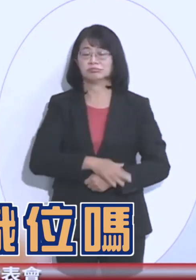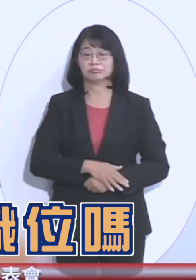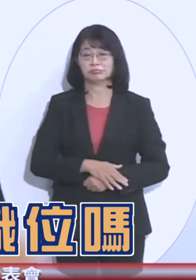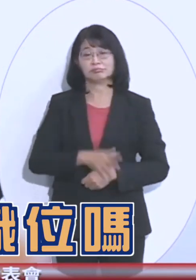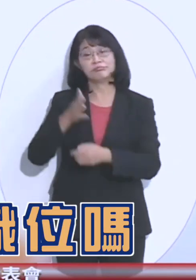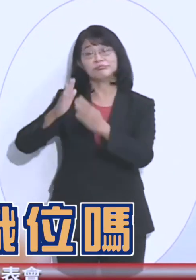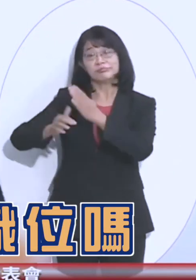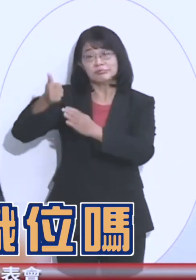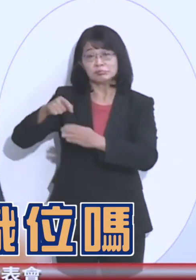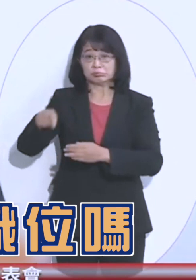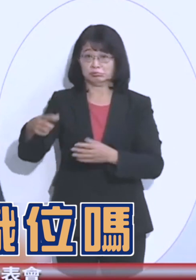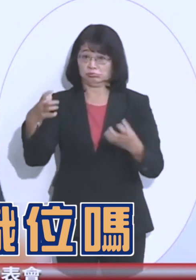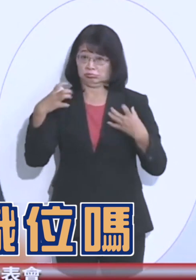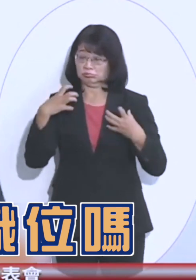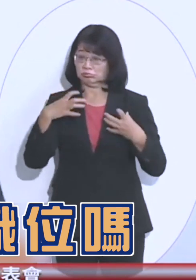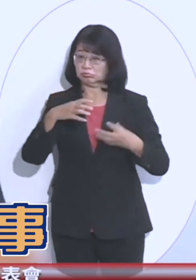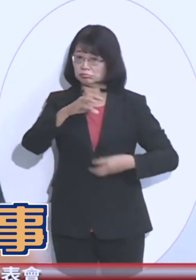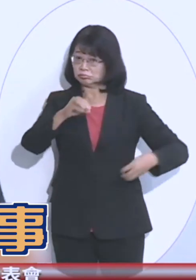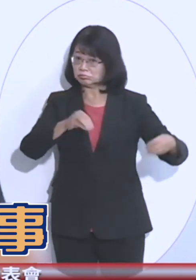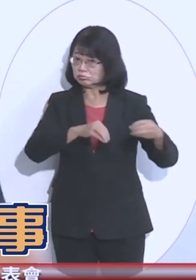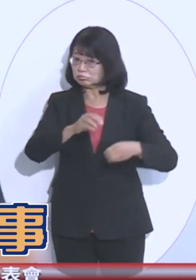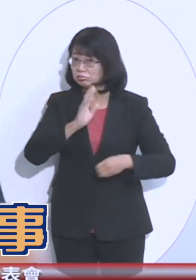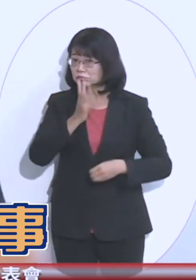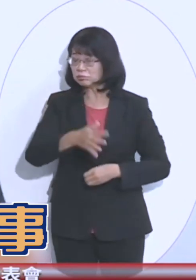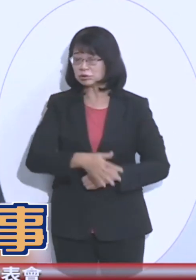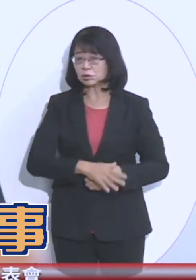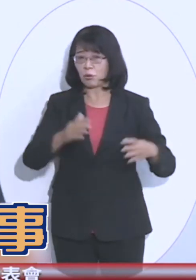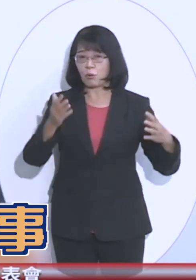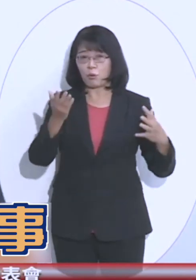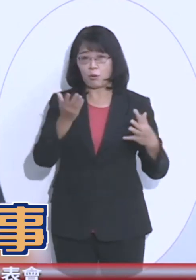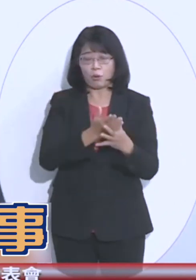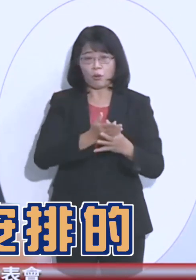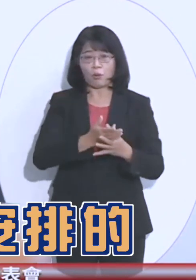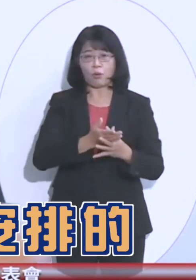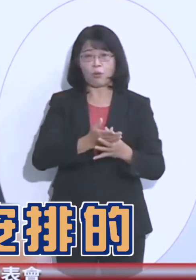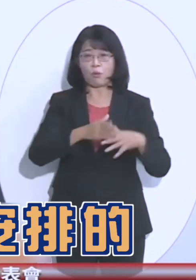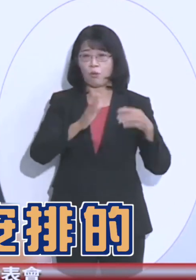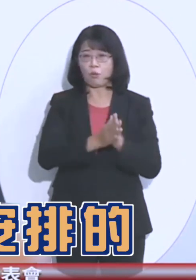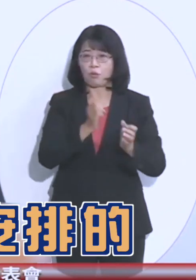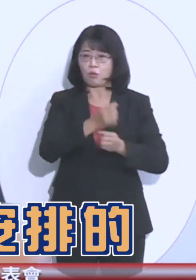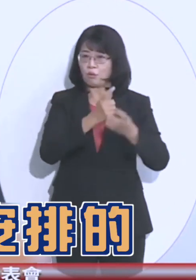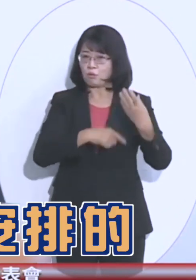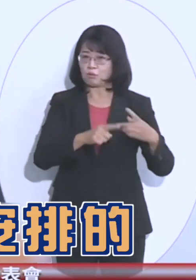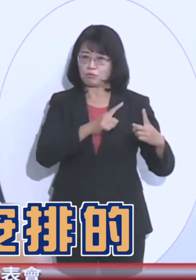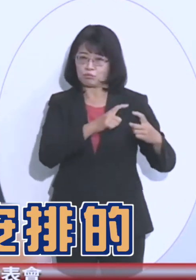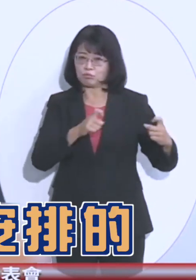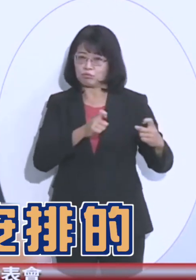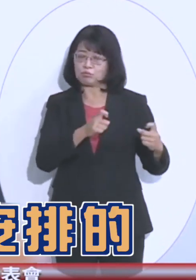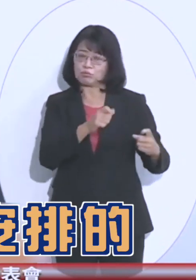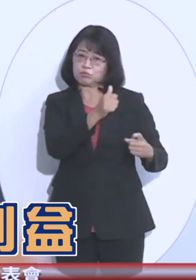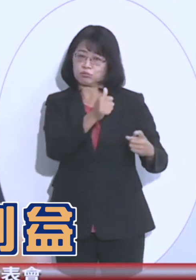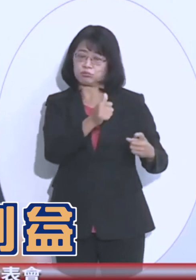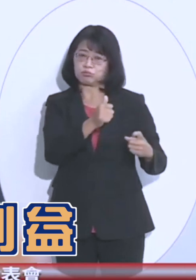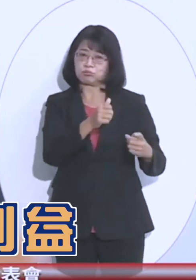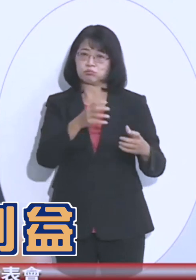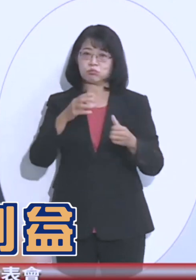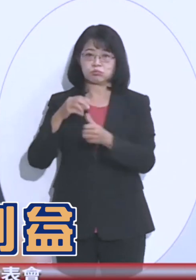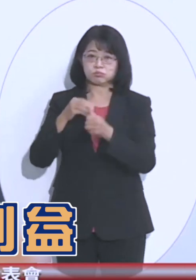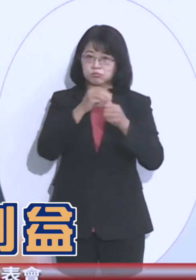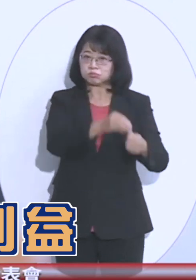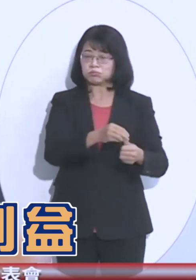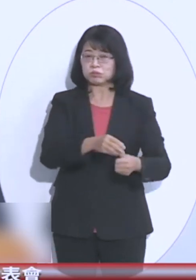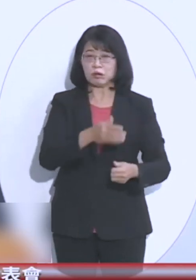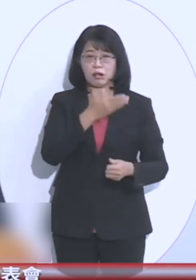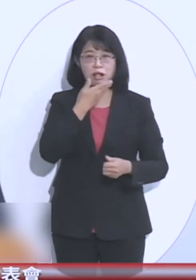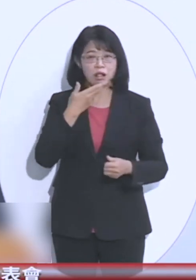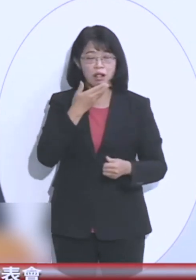你？甲桥的吗？这位，或者是你的总干事郭在钦先生替伊安排的？啊，恁是有偌济